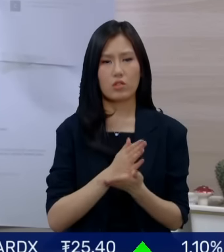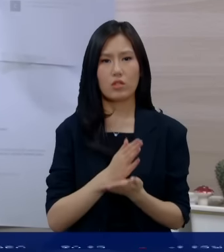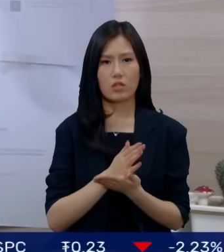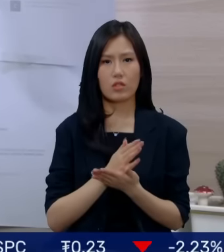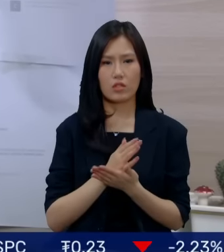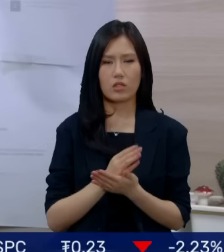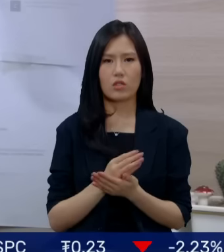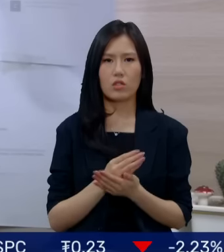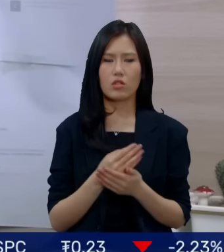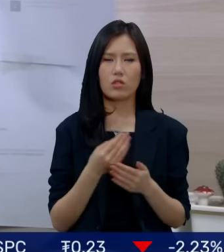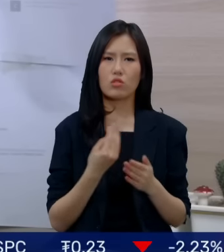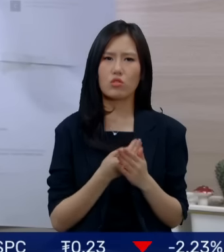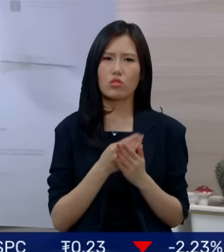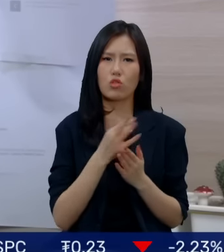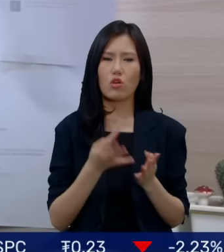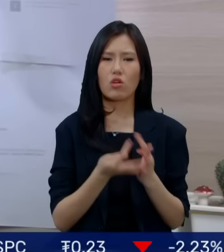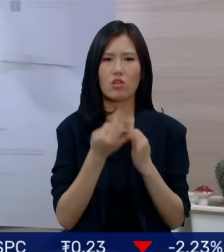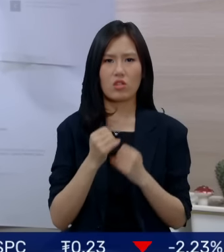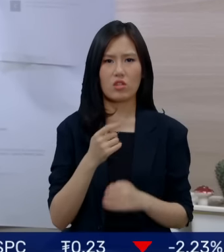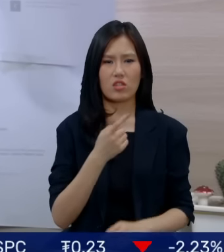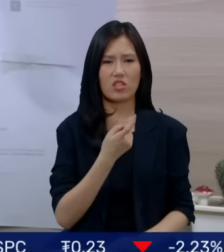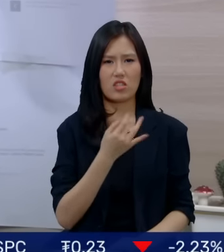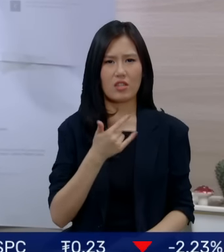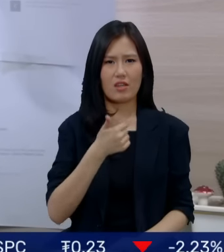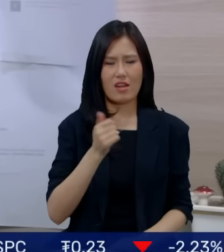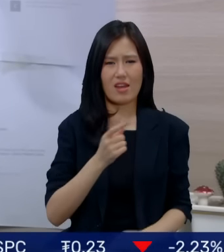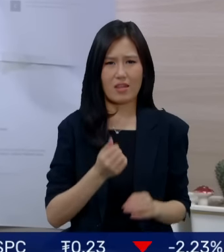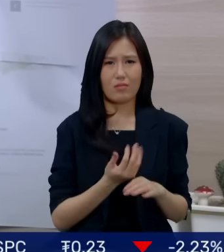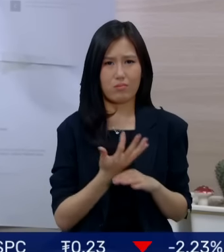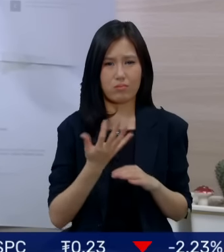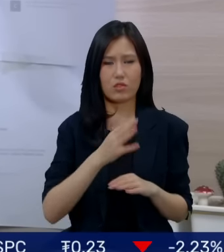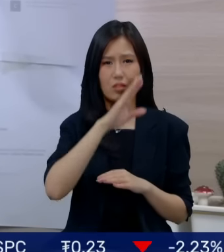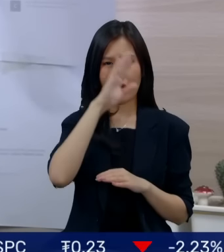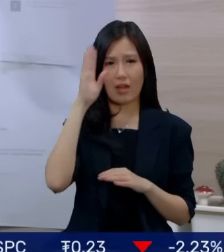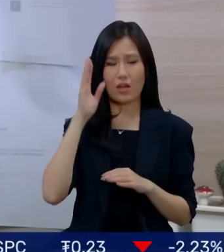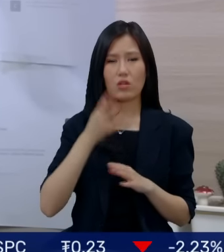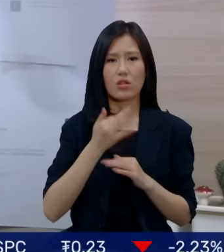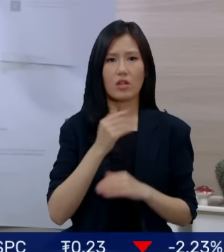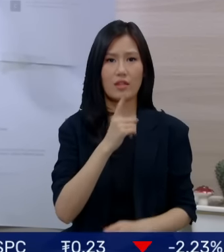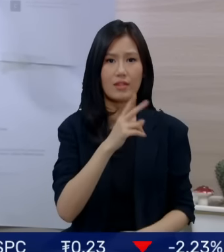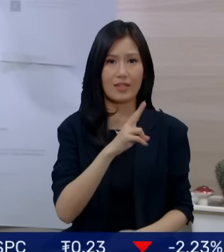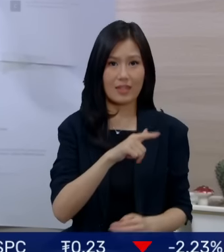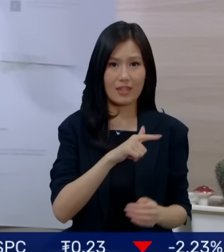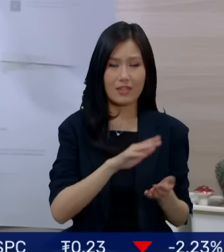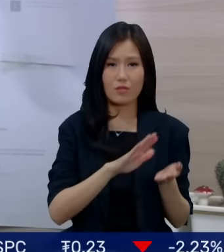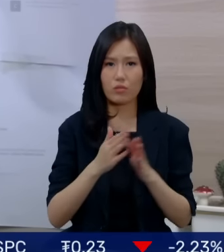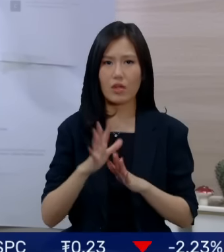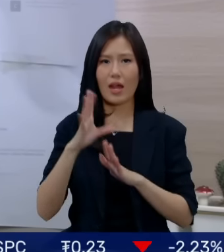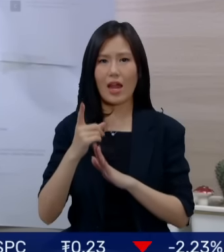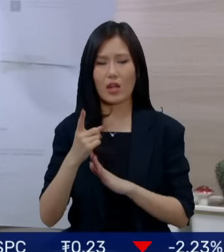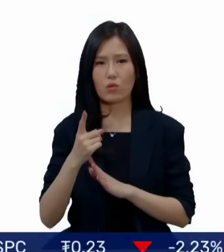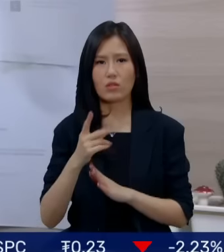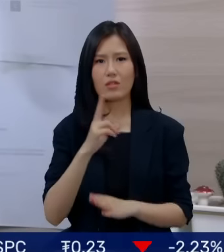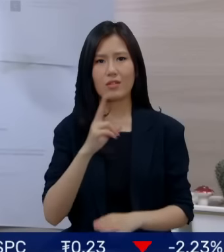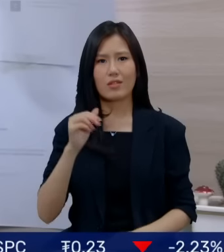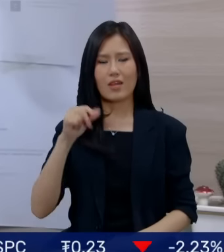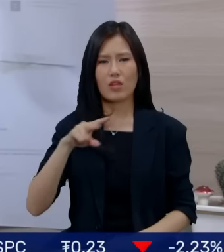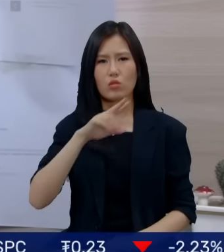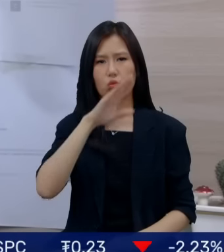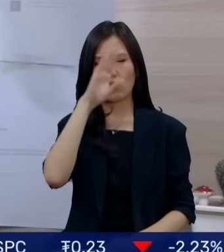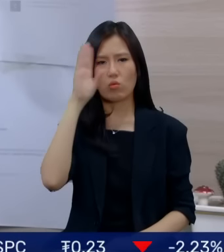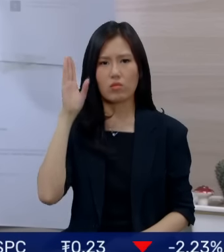За ойролцоогоор бол хийний өөрийнх нь дулаа ялгаруулалт нь бол 1 кг нь 11,000 ккал дулааныг ялгаруулдаг.